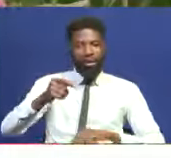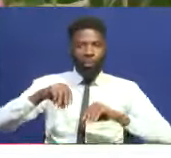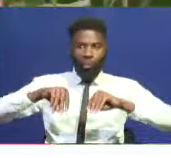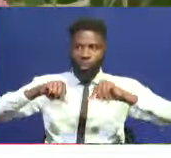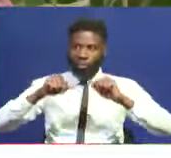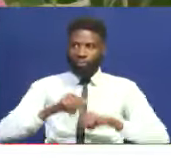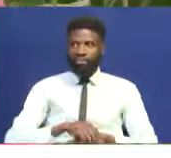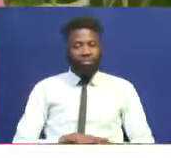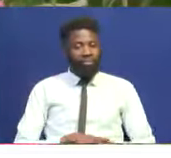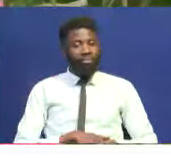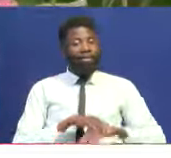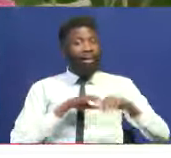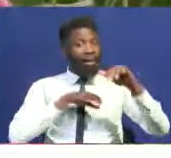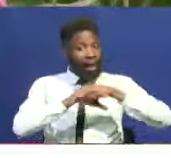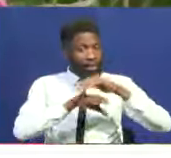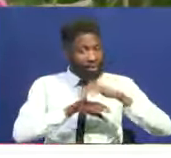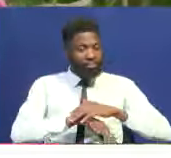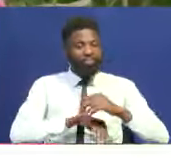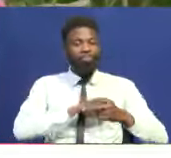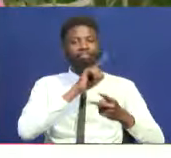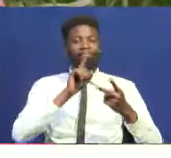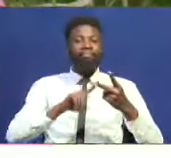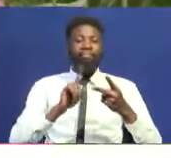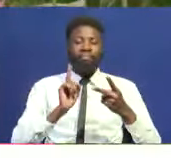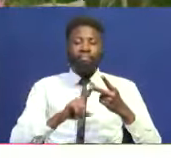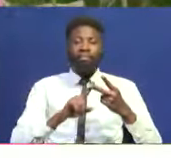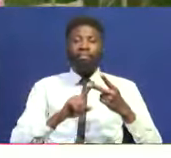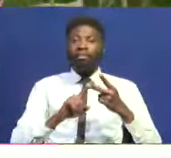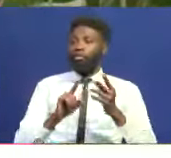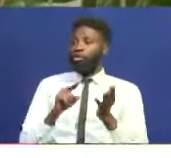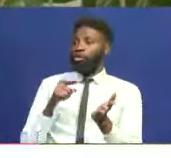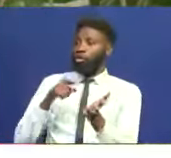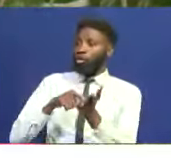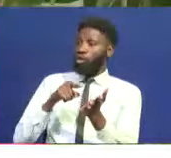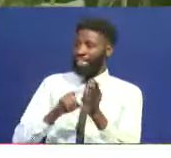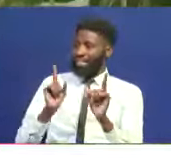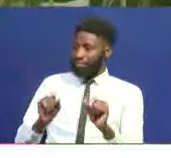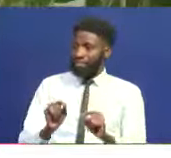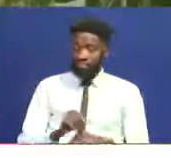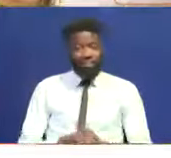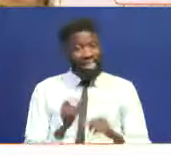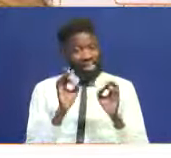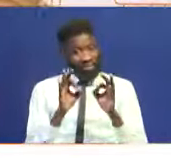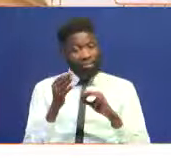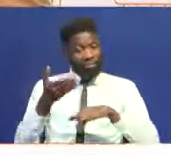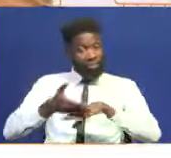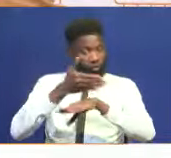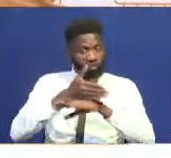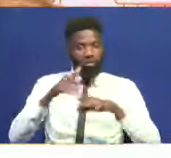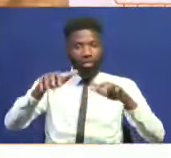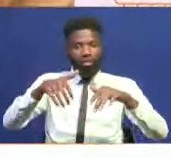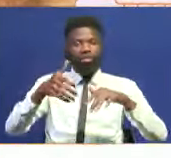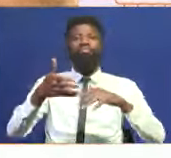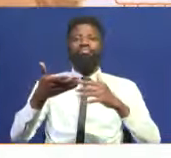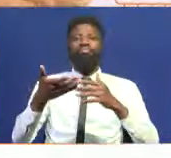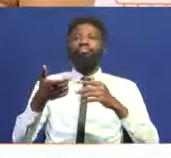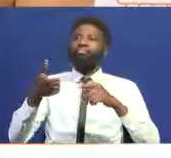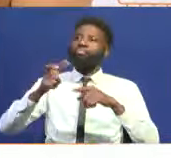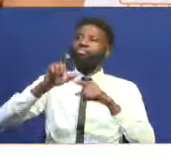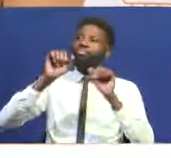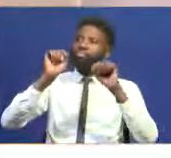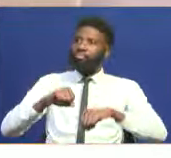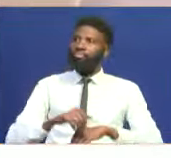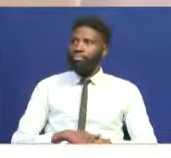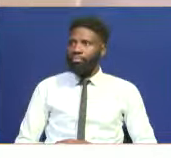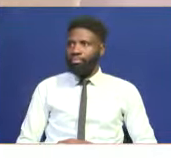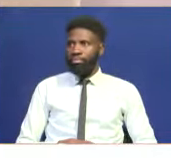we can improve these three continuously, you can improve agricultural productivity. Nayo kampuni ya Star Times